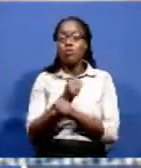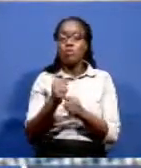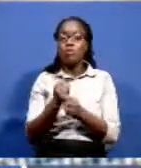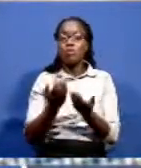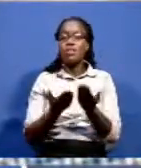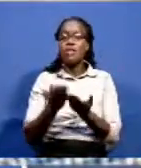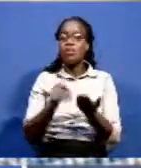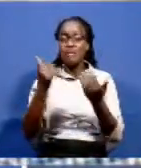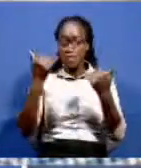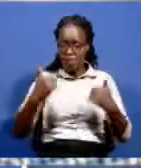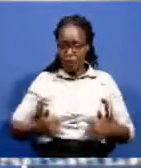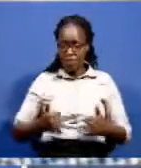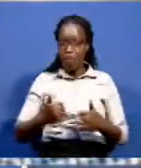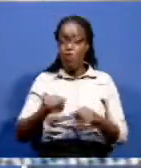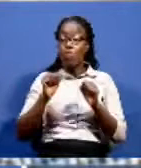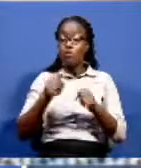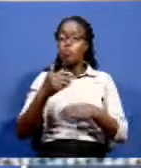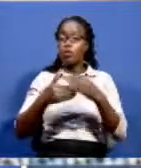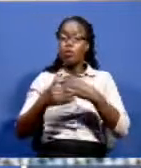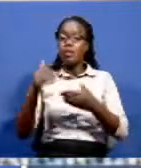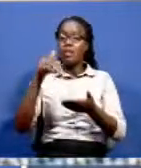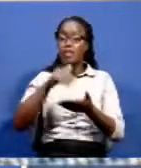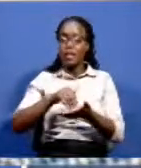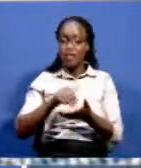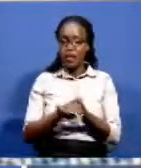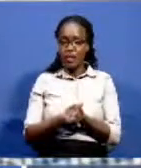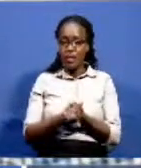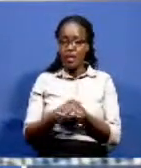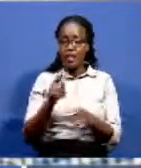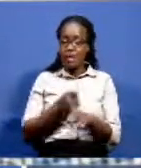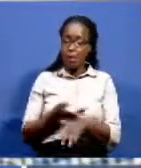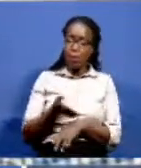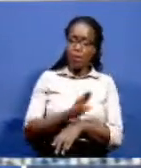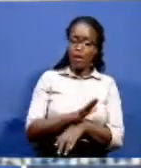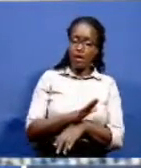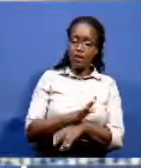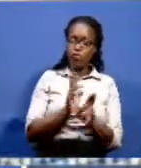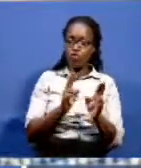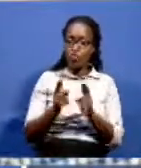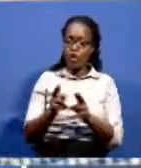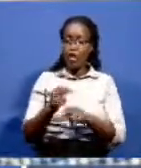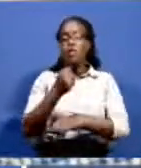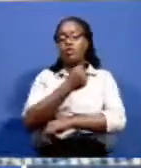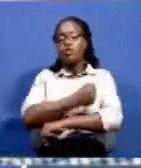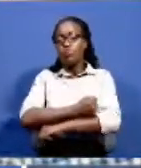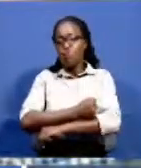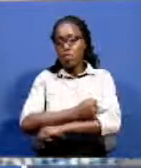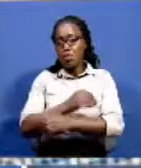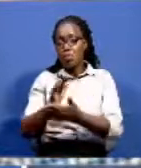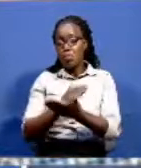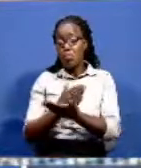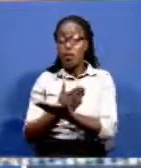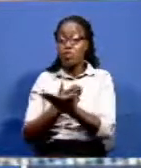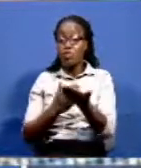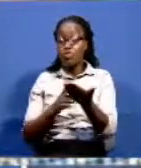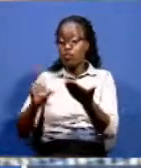pengine kujengwa tena na kukarabatiwa wakati tarudi. Kwa hivyo mashule kwa hizo sehemu ambazo ni za chini